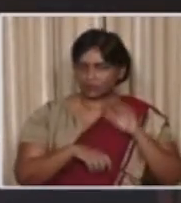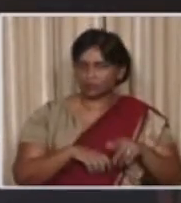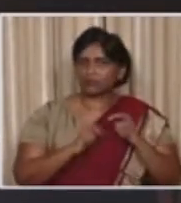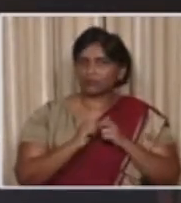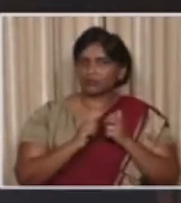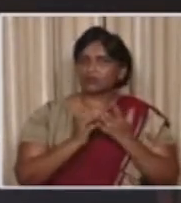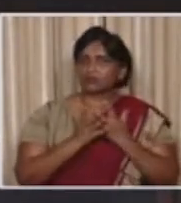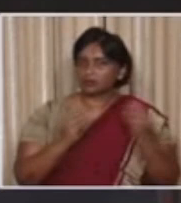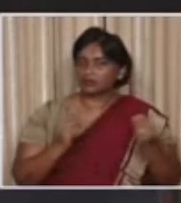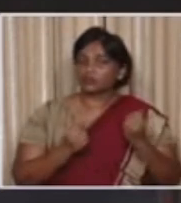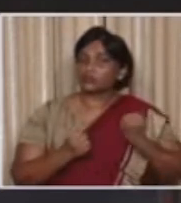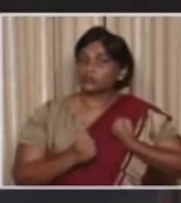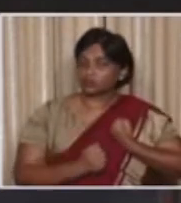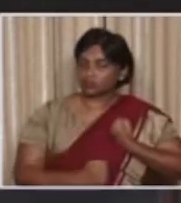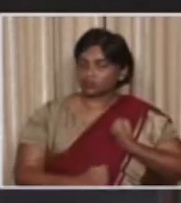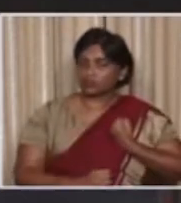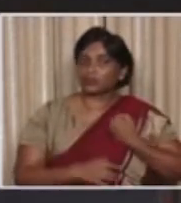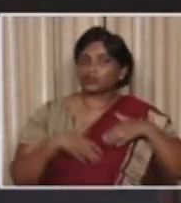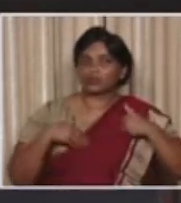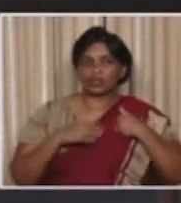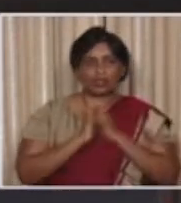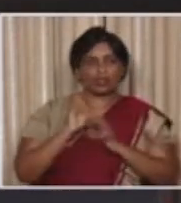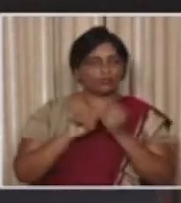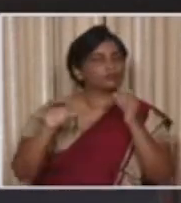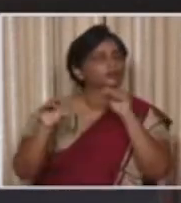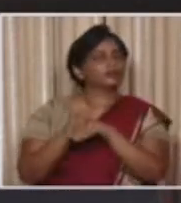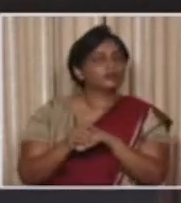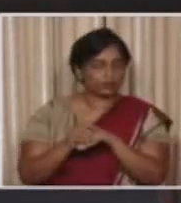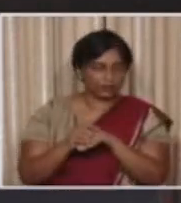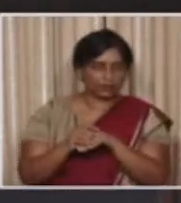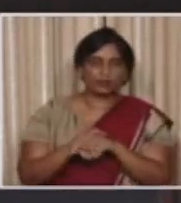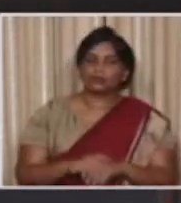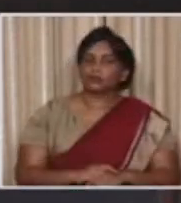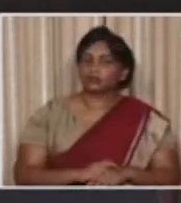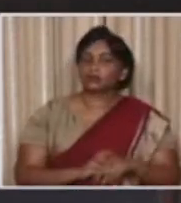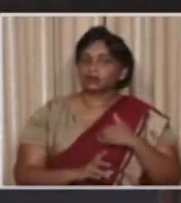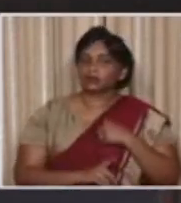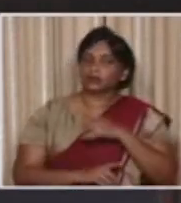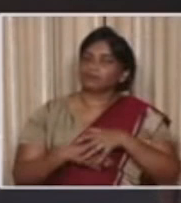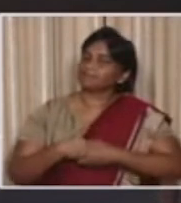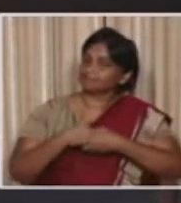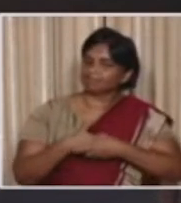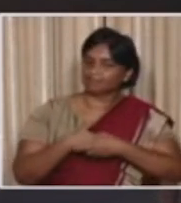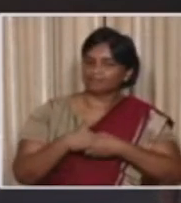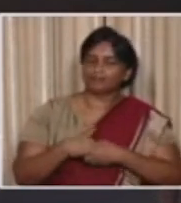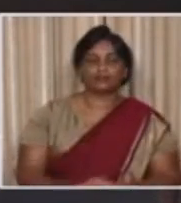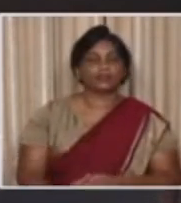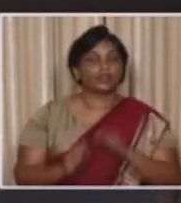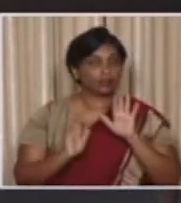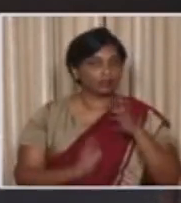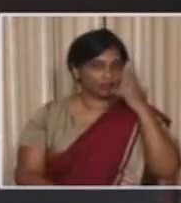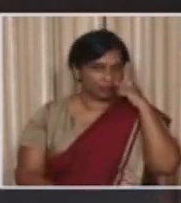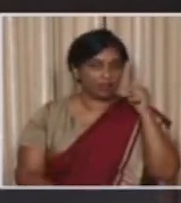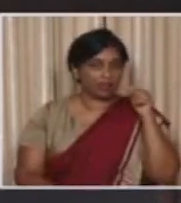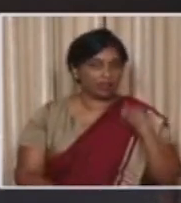අර්බුදයෙන් ගැලවීම සඳහා වෛද්‍යවරයෙකු සෞඛ්‍ය අමාත්‍ය ධුරයට පත්වීම ගැන මම එතුමාට සුභපතනවා. නමුත් මතක